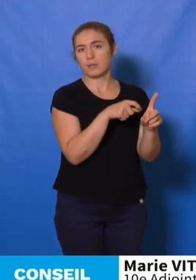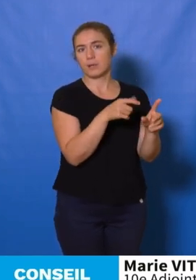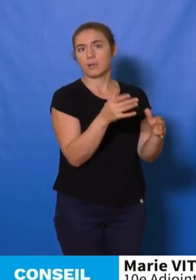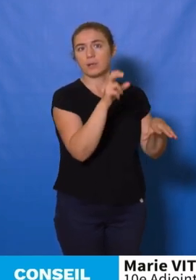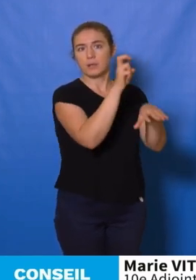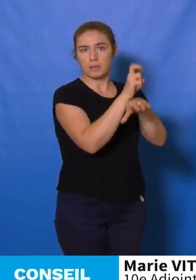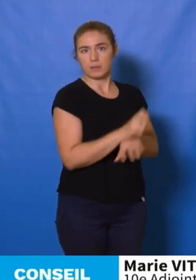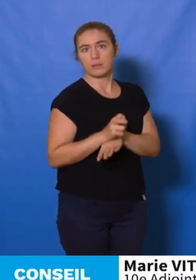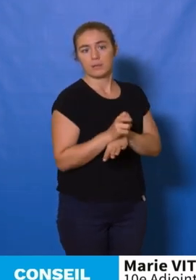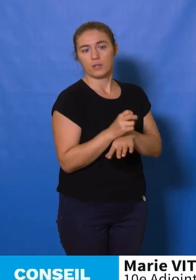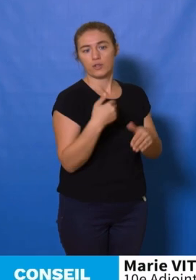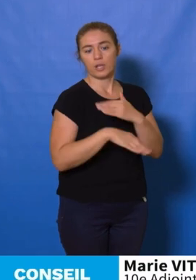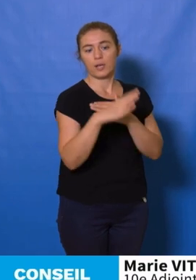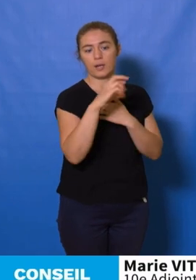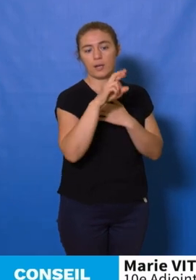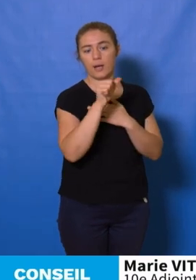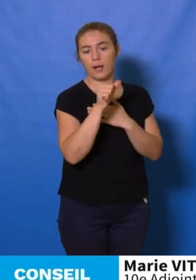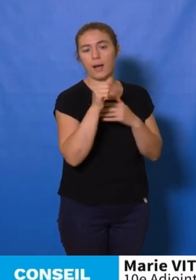CRA de Rennes il y a quelque temps.